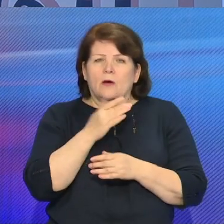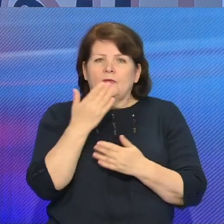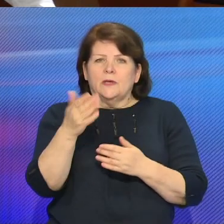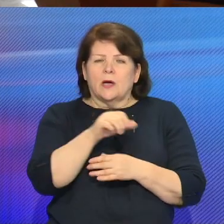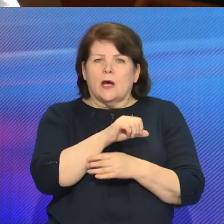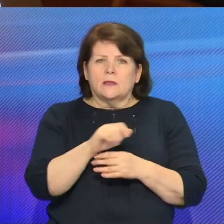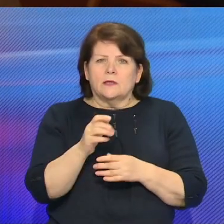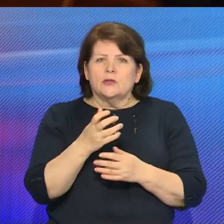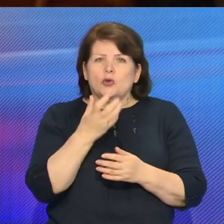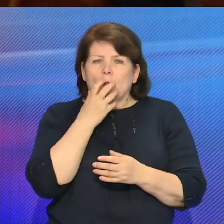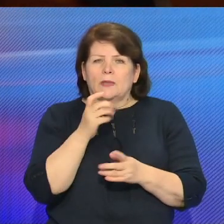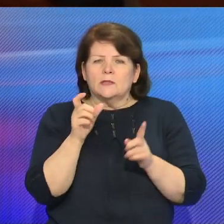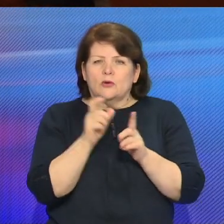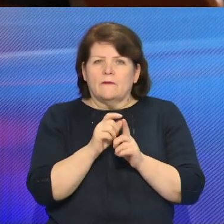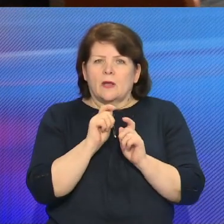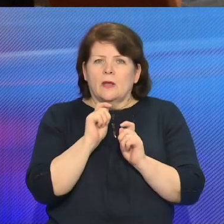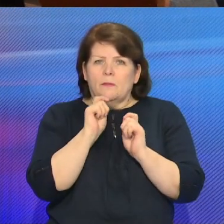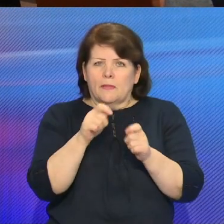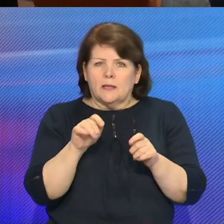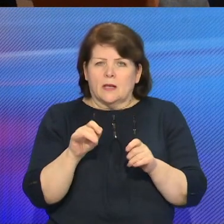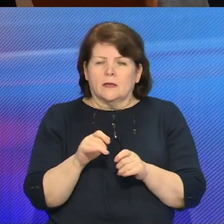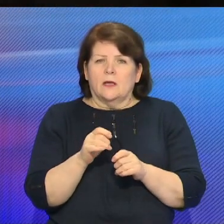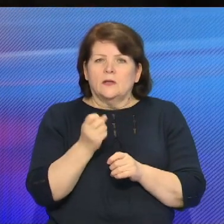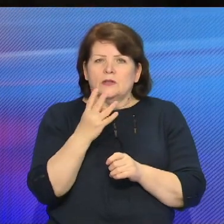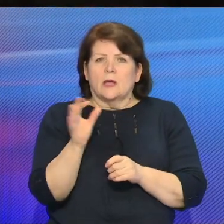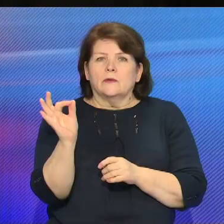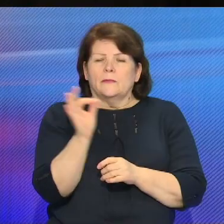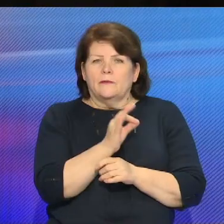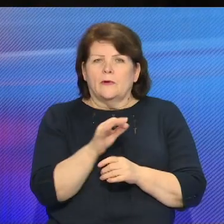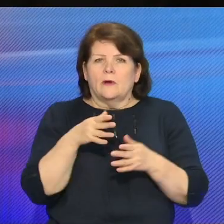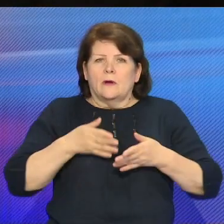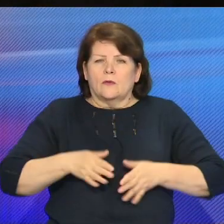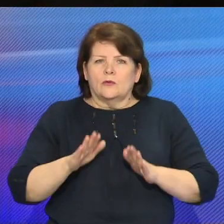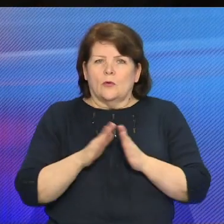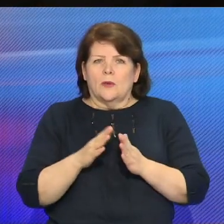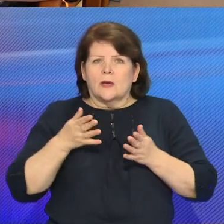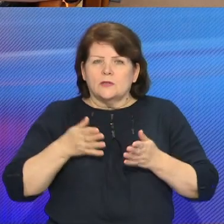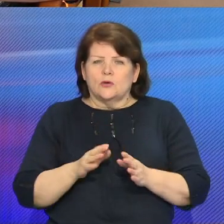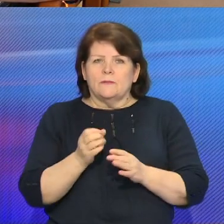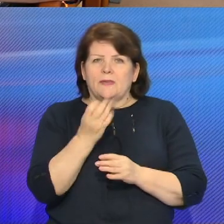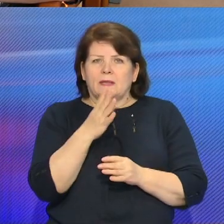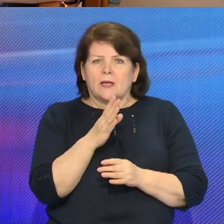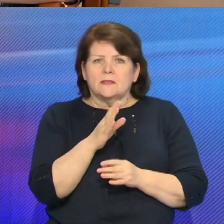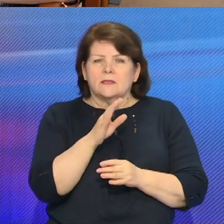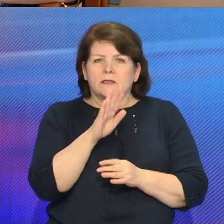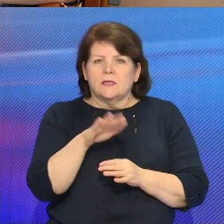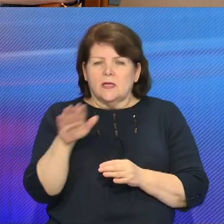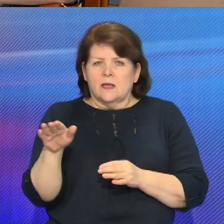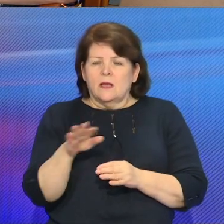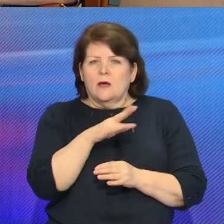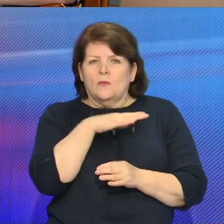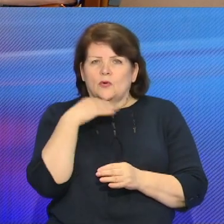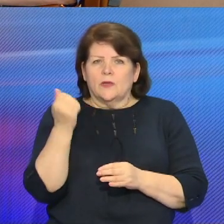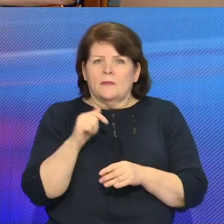подарунки. До слова, 14-го кастрычника у перинатальном центре народили 15 пациенток. Многие из них отчули